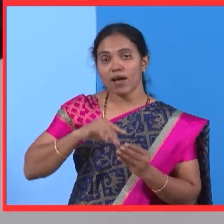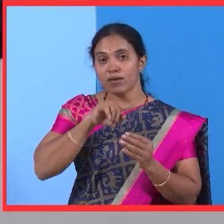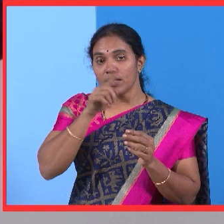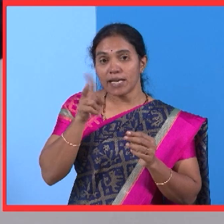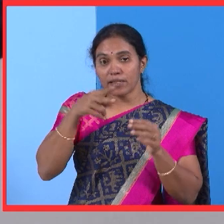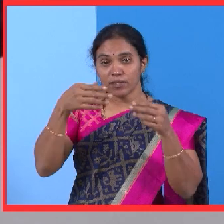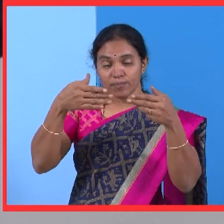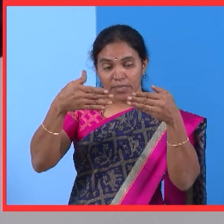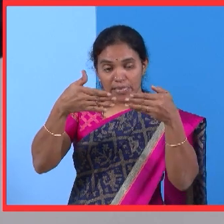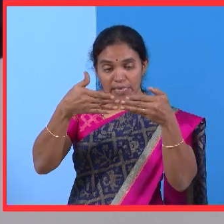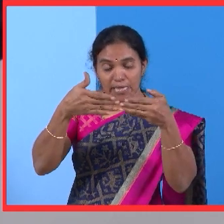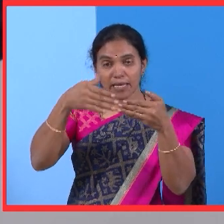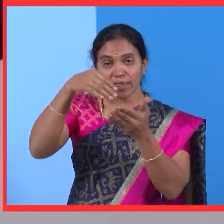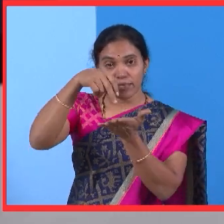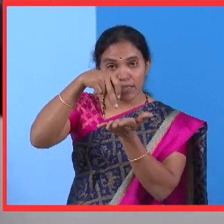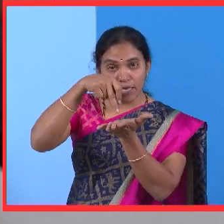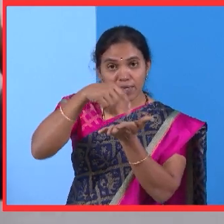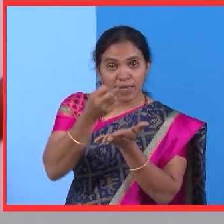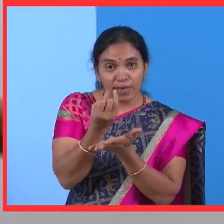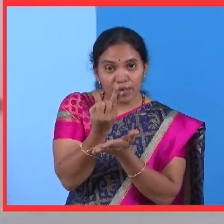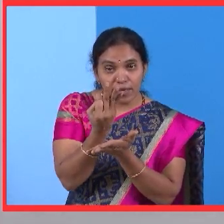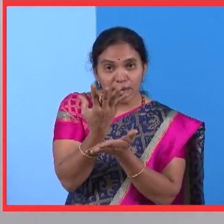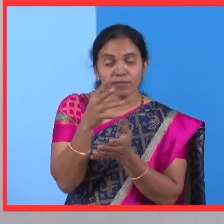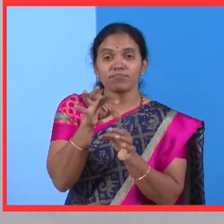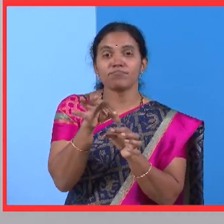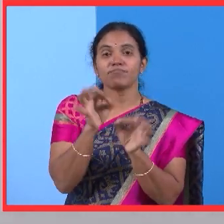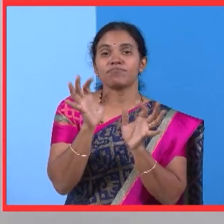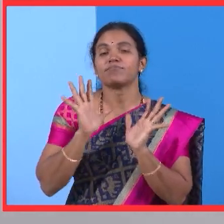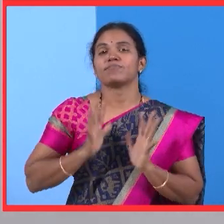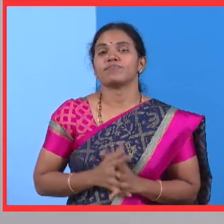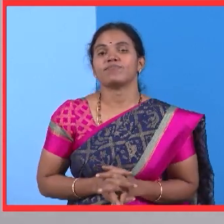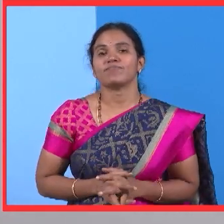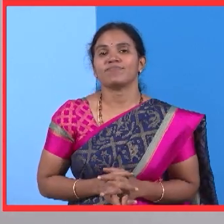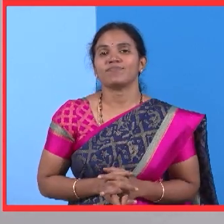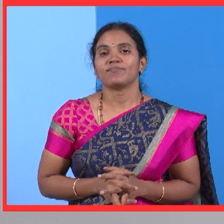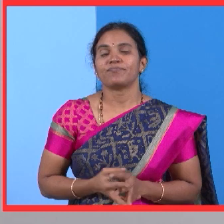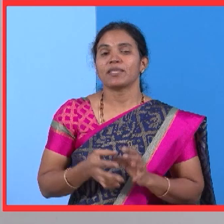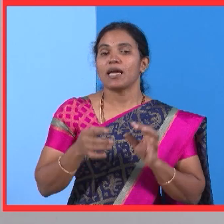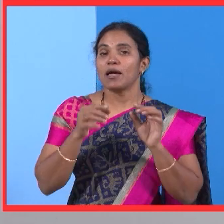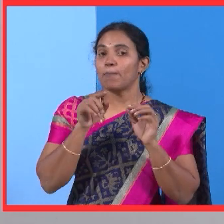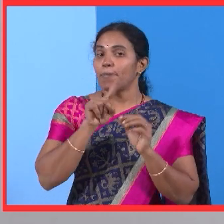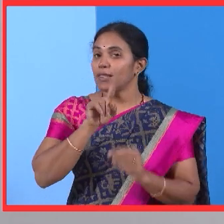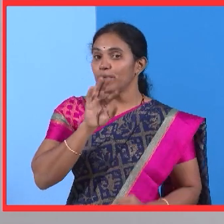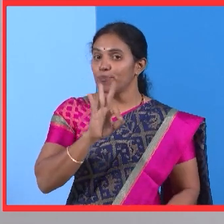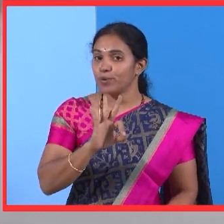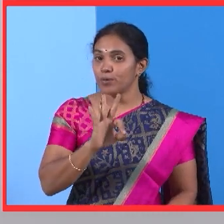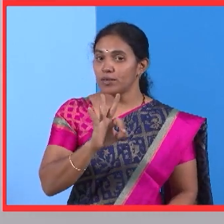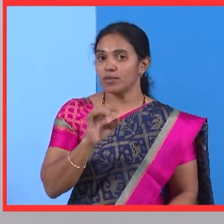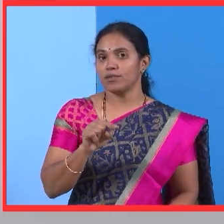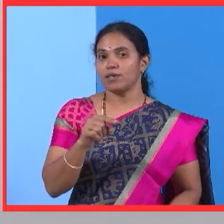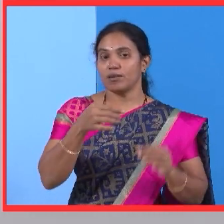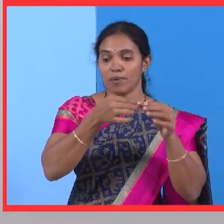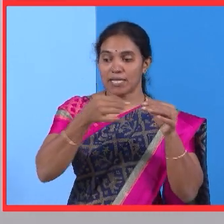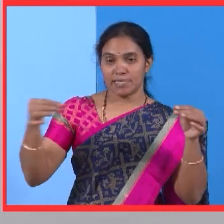77.56 டிகிரி கிழக்காக தீர்க்கரேகையை பொறுத்தும் 13 டிகிரி வடக்காக